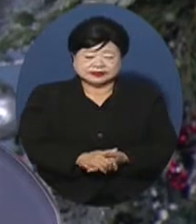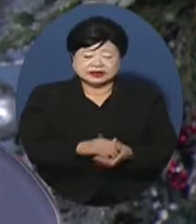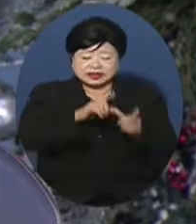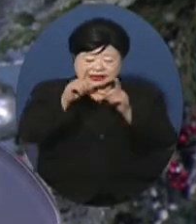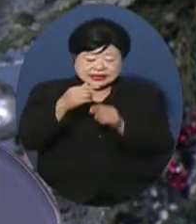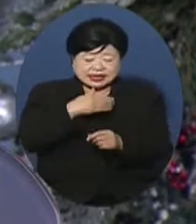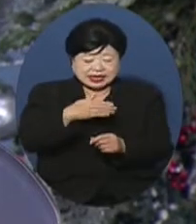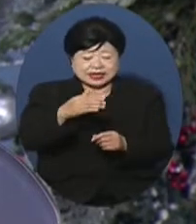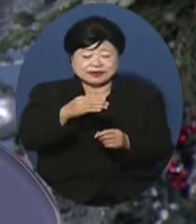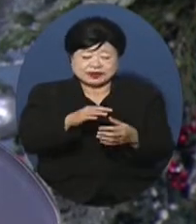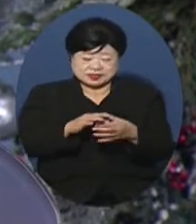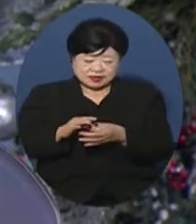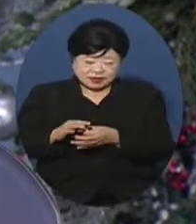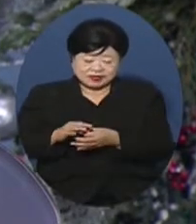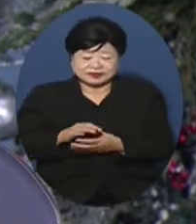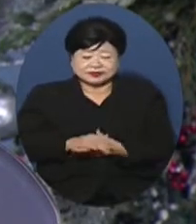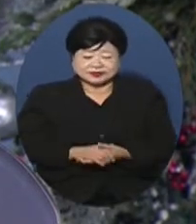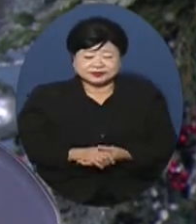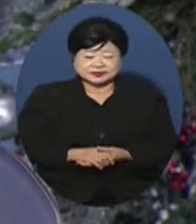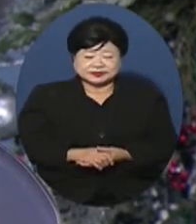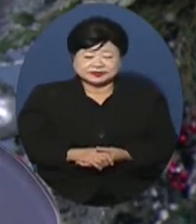줘 하자면